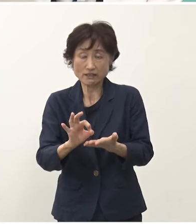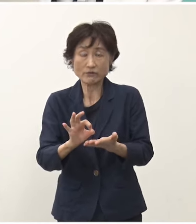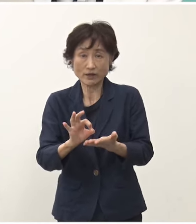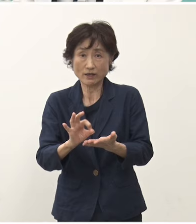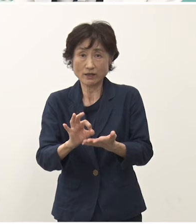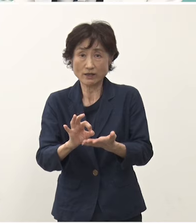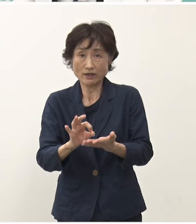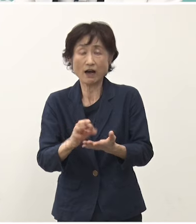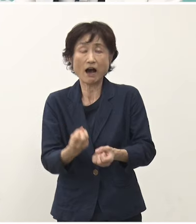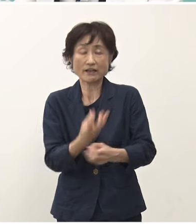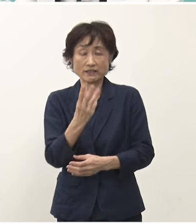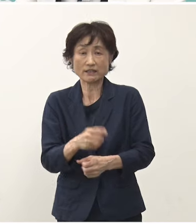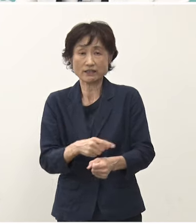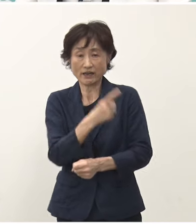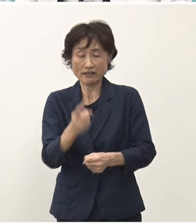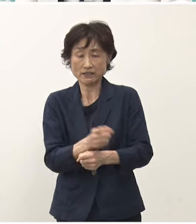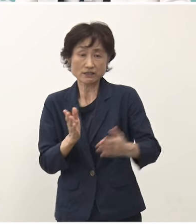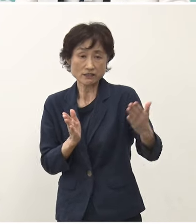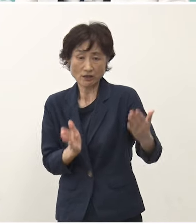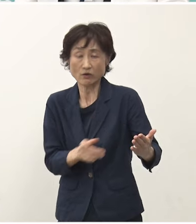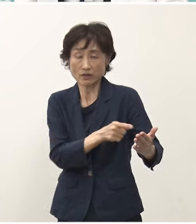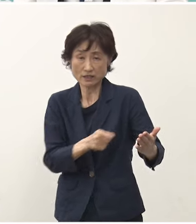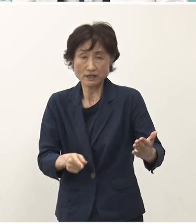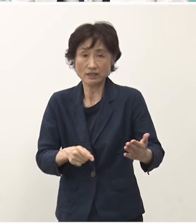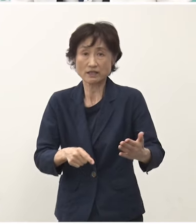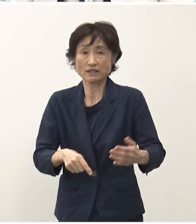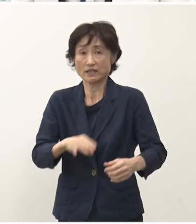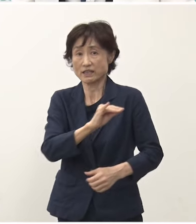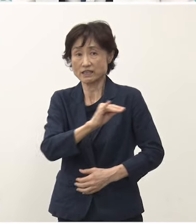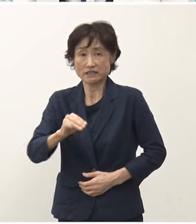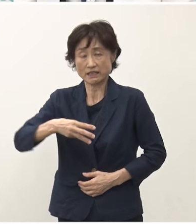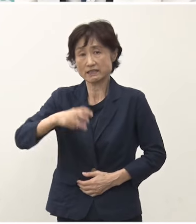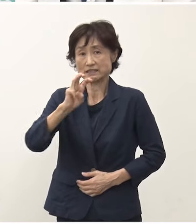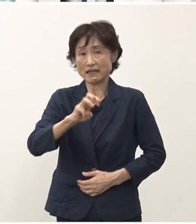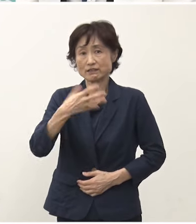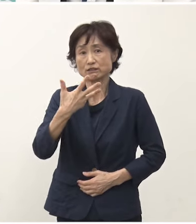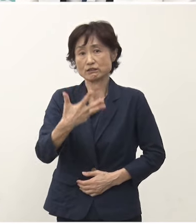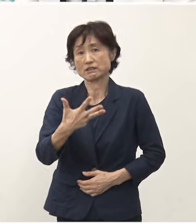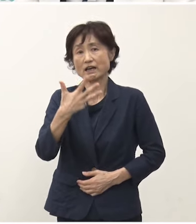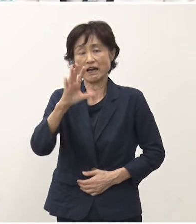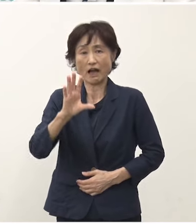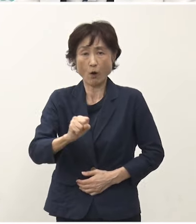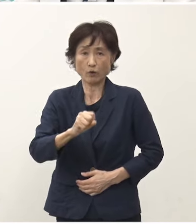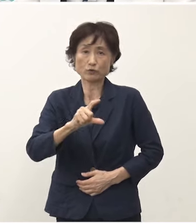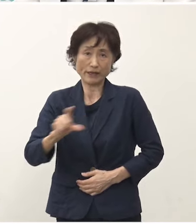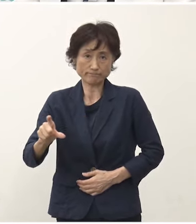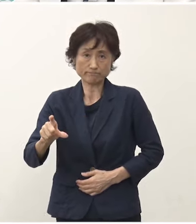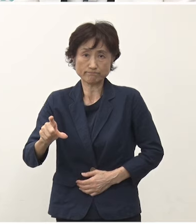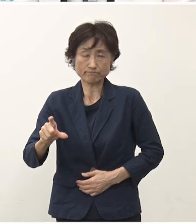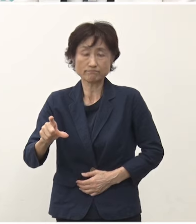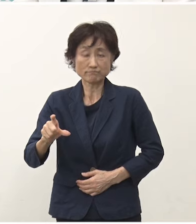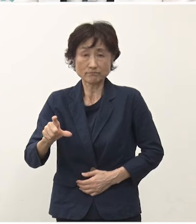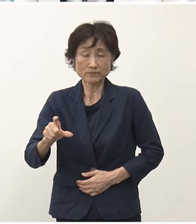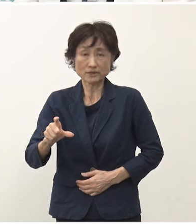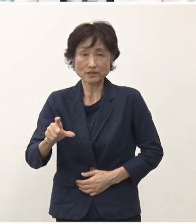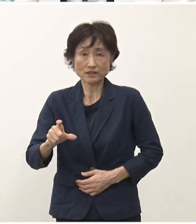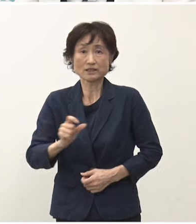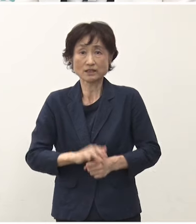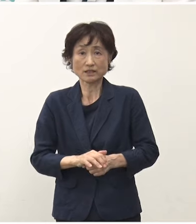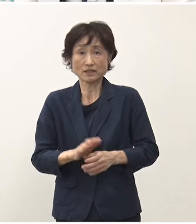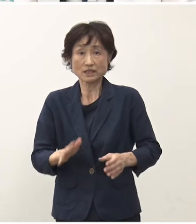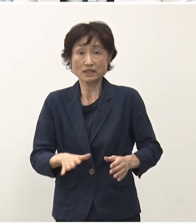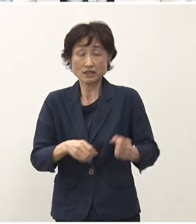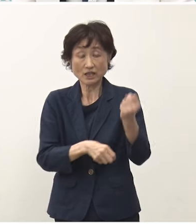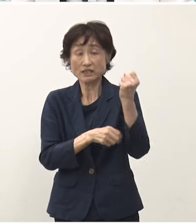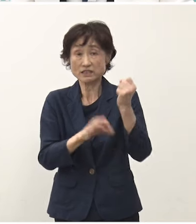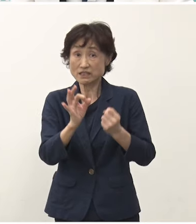発災から1年後までに必要な経費を138億と算出しました基金残高は8月末現在